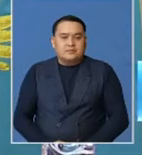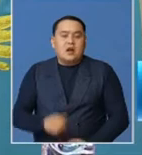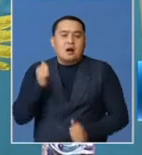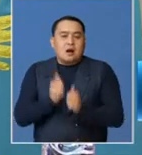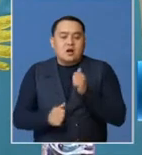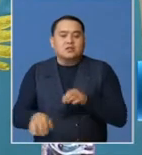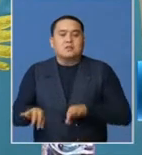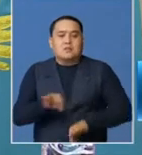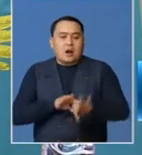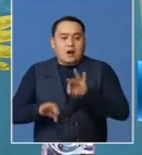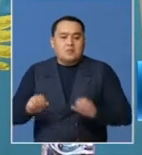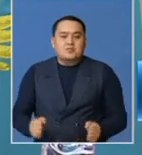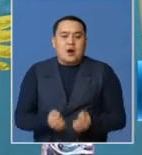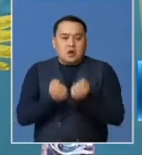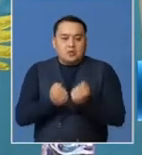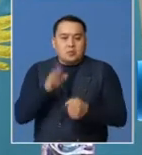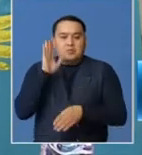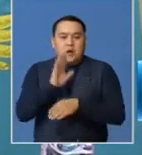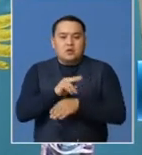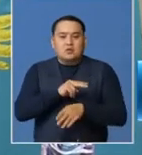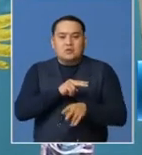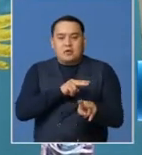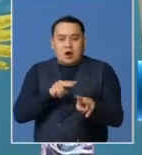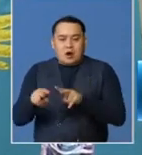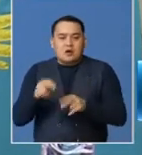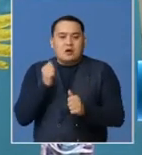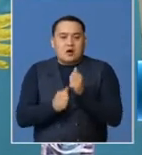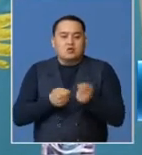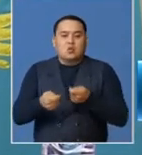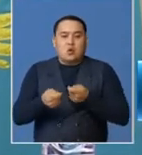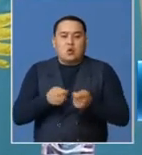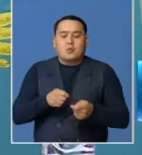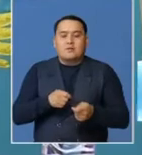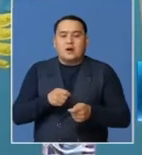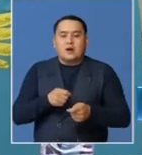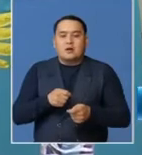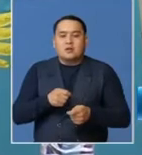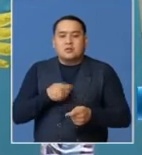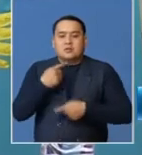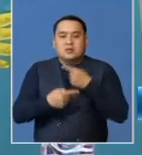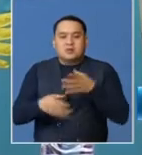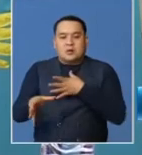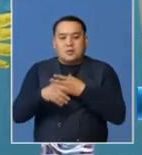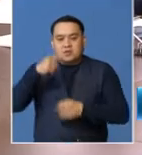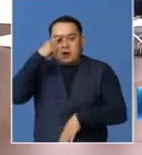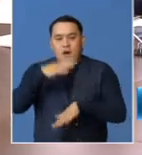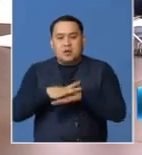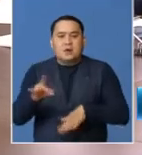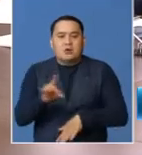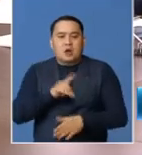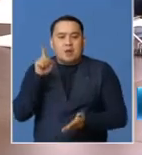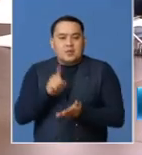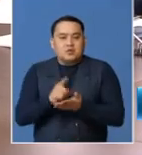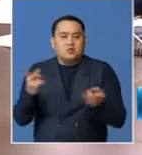Каждый проект, получивший поддержку, поручаю взять на карандаш каждому из руководителей управлений. До конца года совместно с акимами районов вы должны